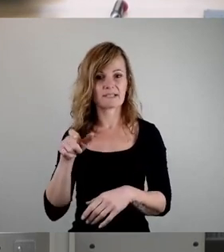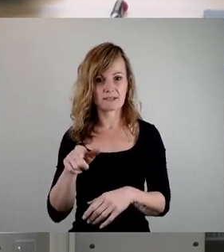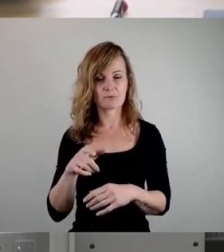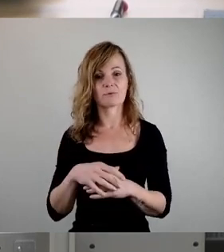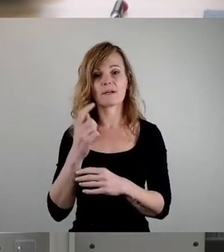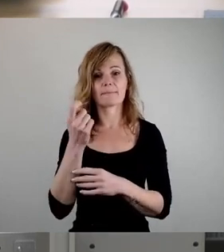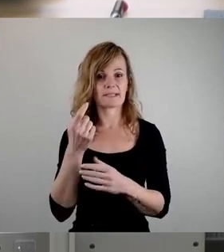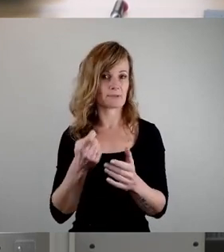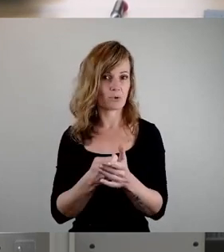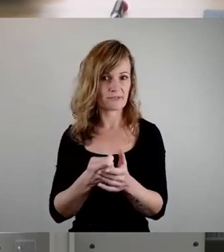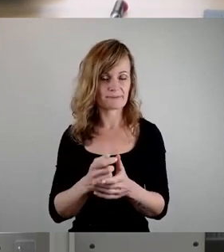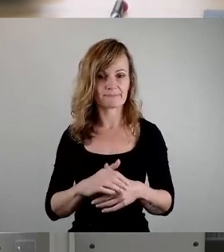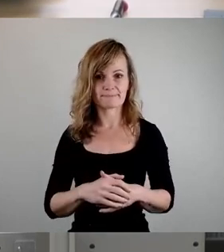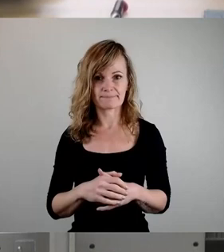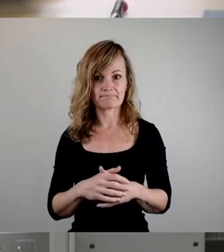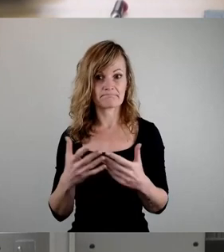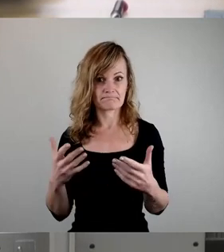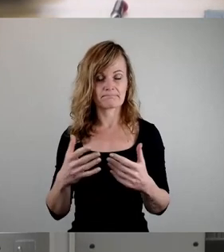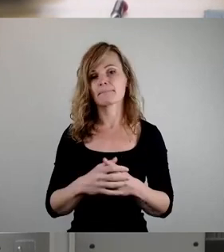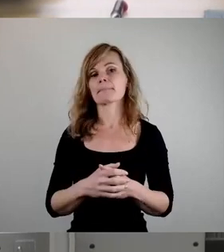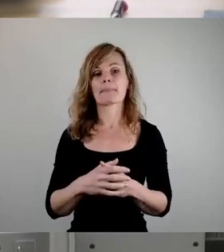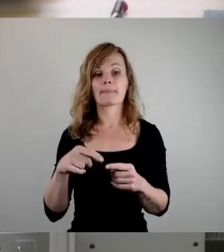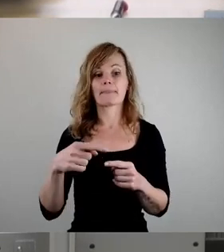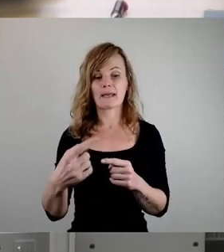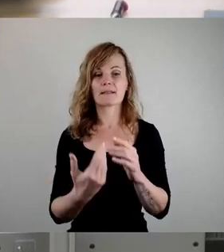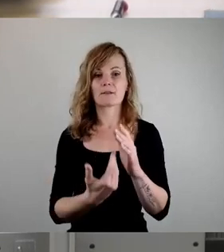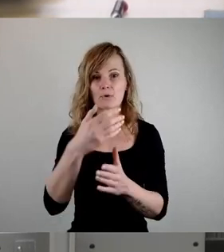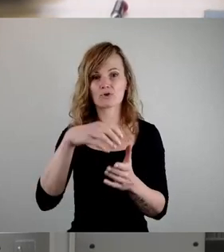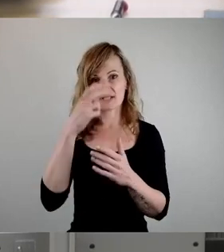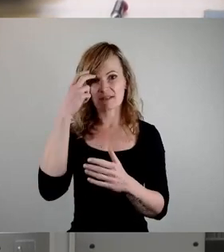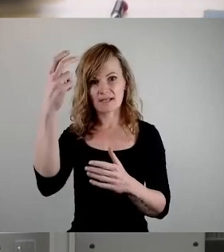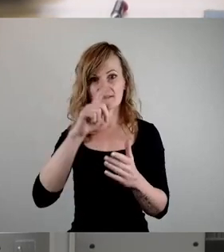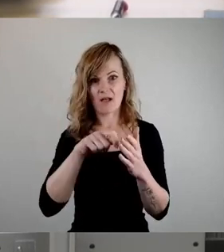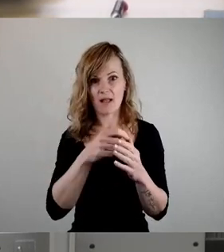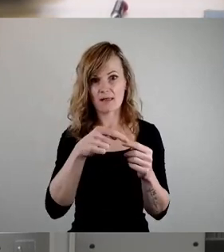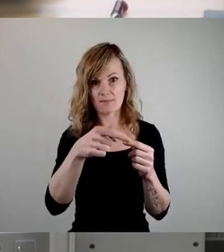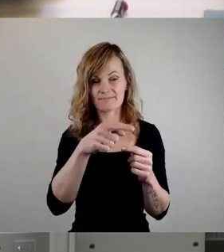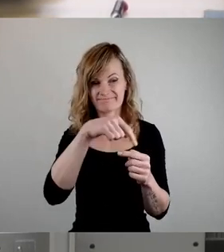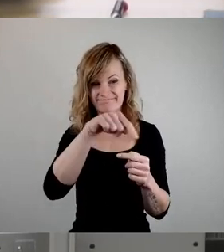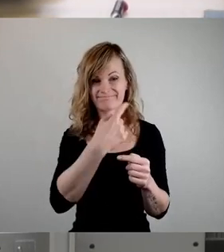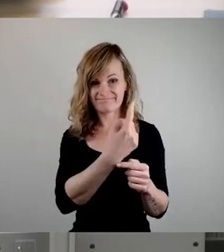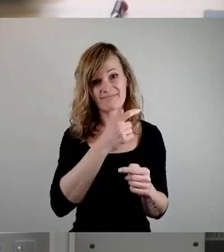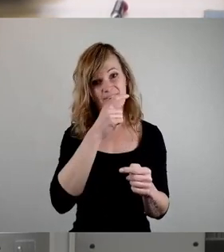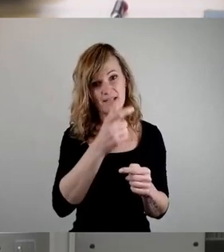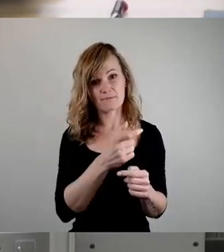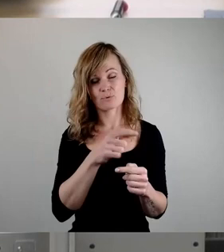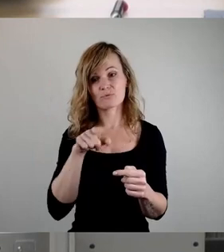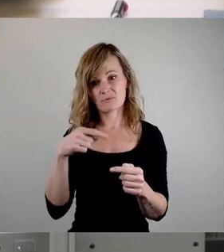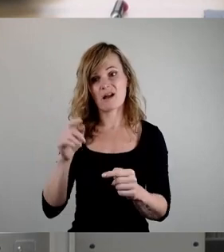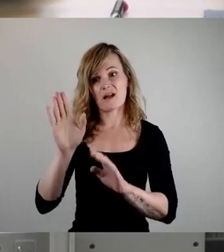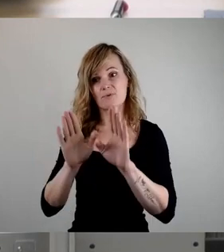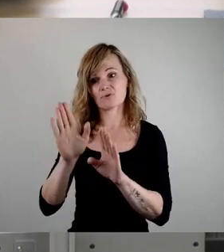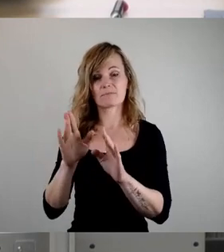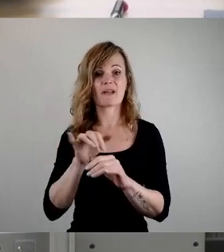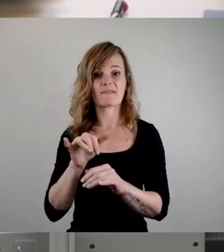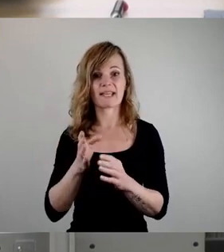neue gewählte Stadtrat dann ist in seiner Verantwortung hat, darüber abzustimmen, was für einen Weg er wählt